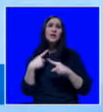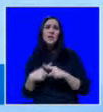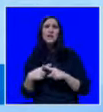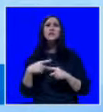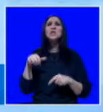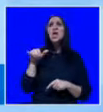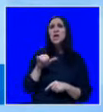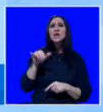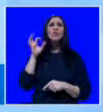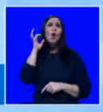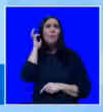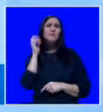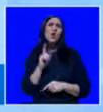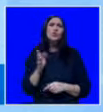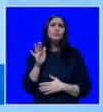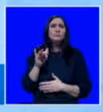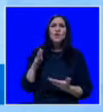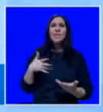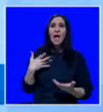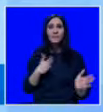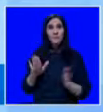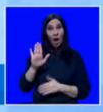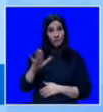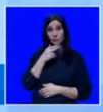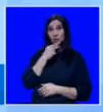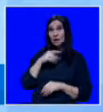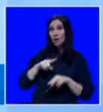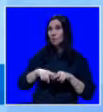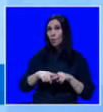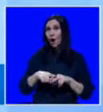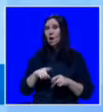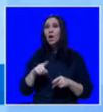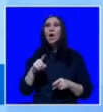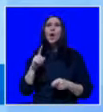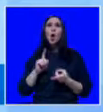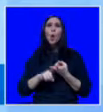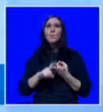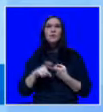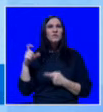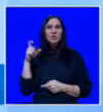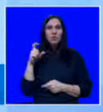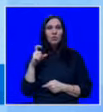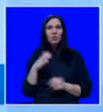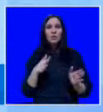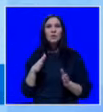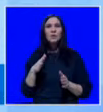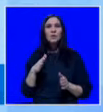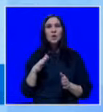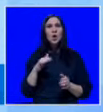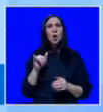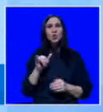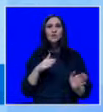И казва, между другото, има... вие познавате ли Николай Копринков и Сотир да, Ушев? Да, веднъж Сотир Ушев, нали,